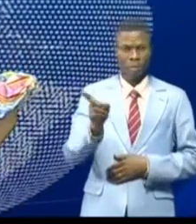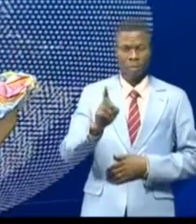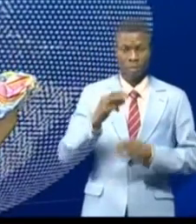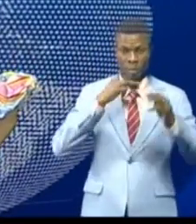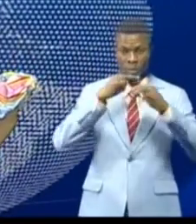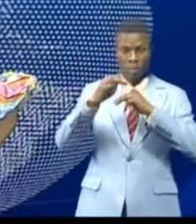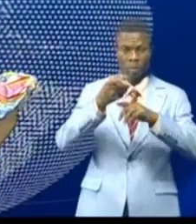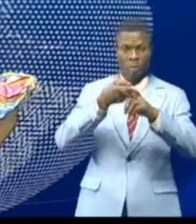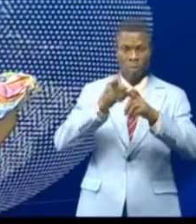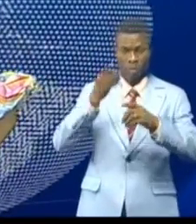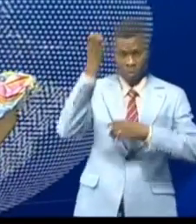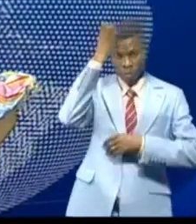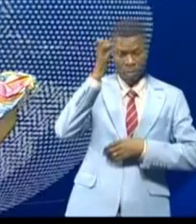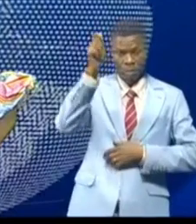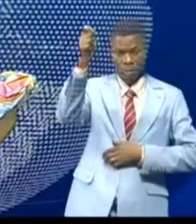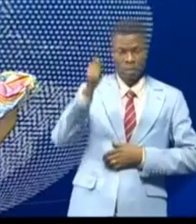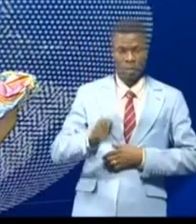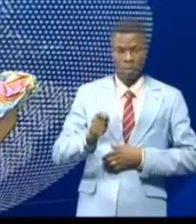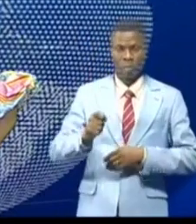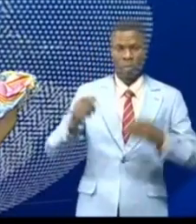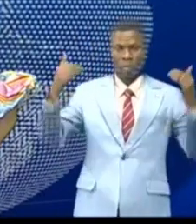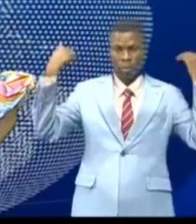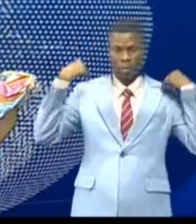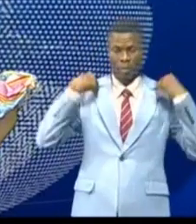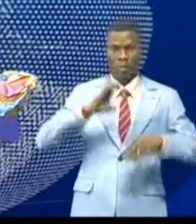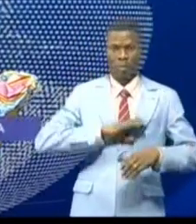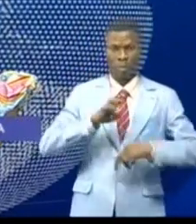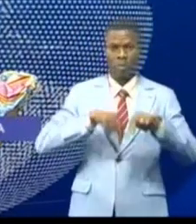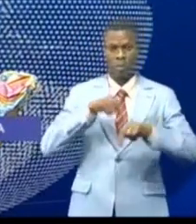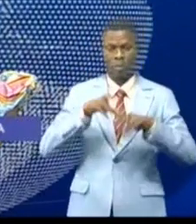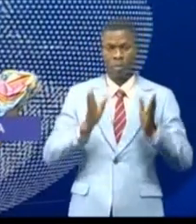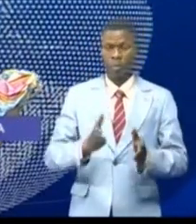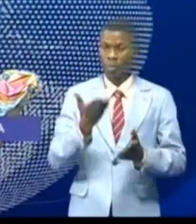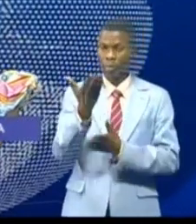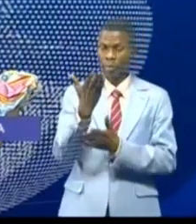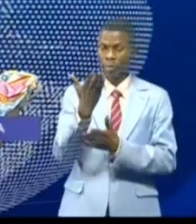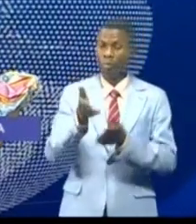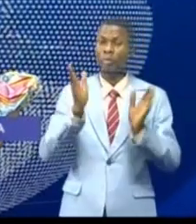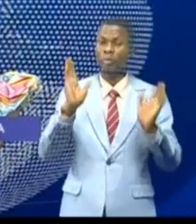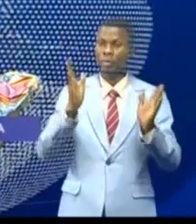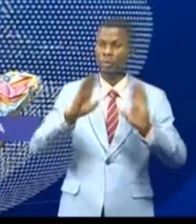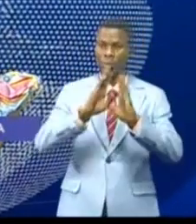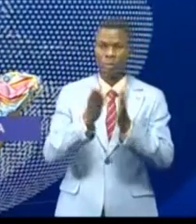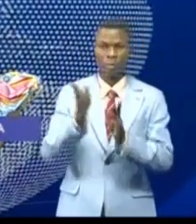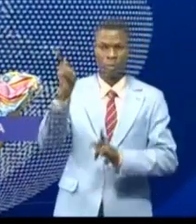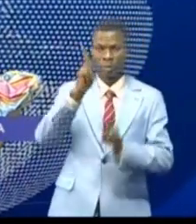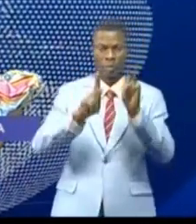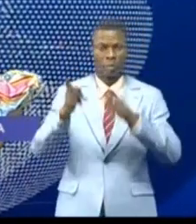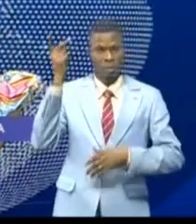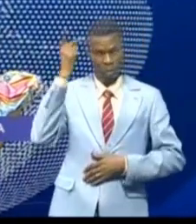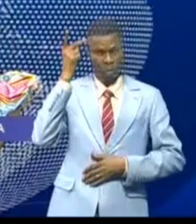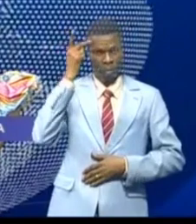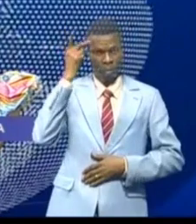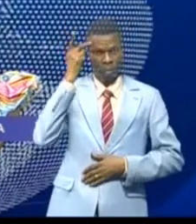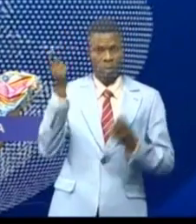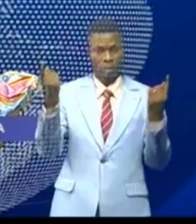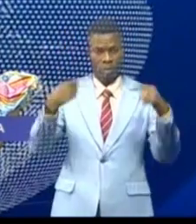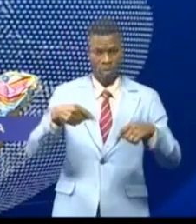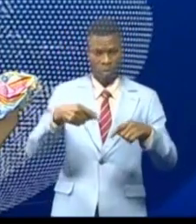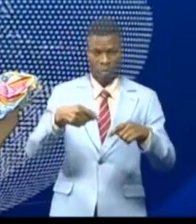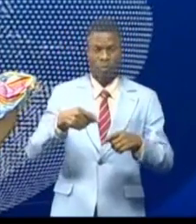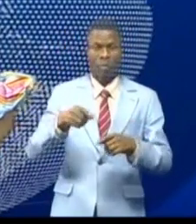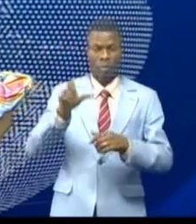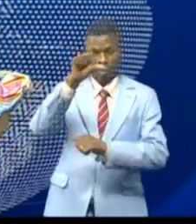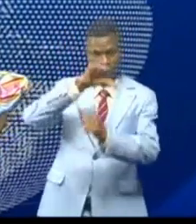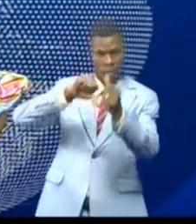message du général Kasongo de la police nationale congolaise qui met en garde la population chinoise. C'était lors du bouclage